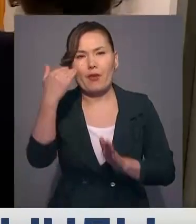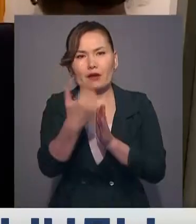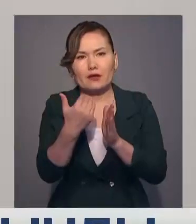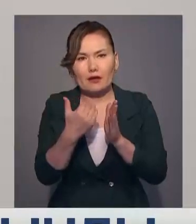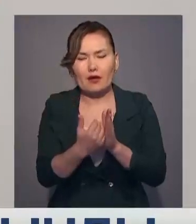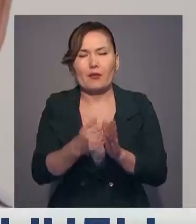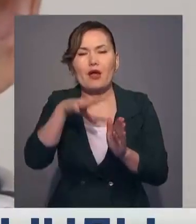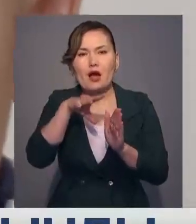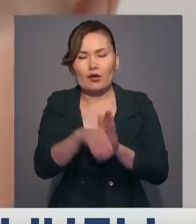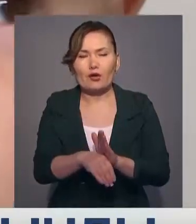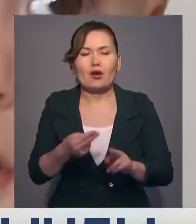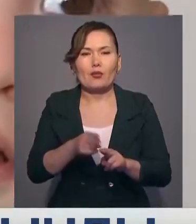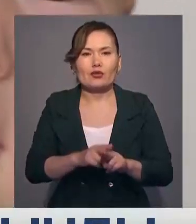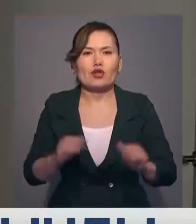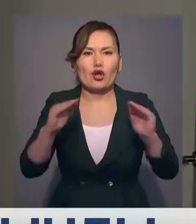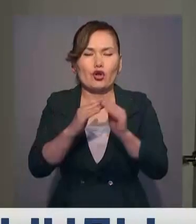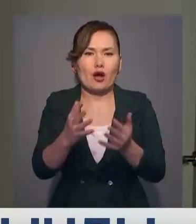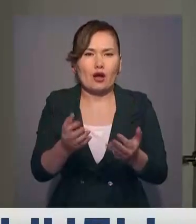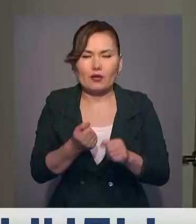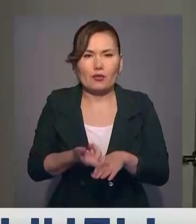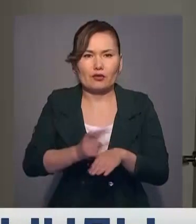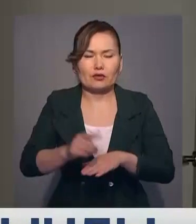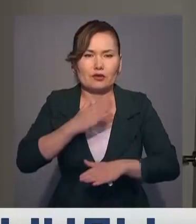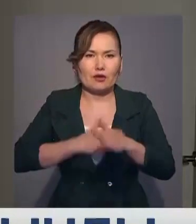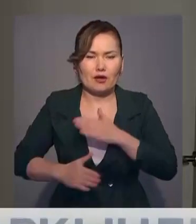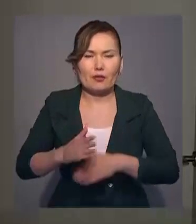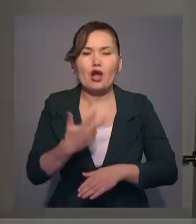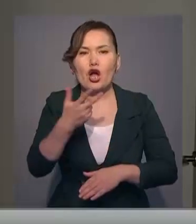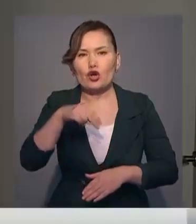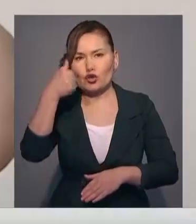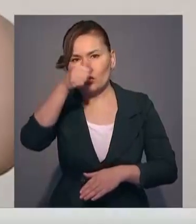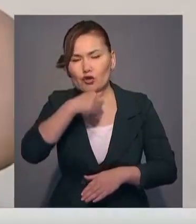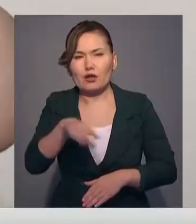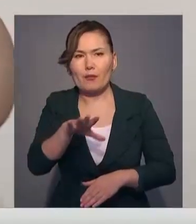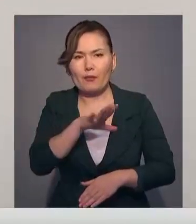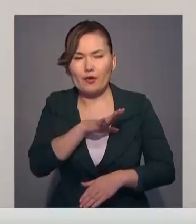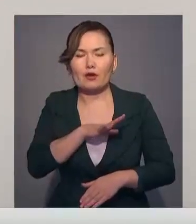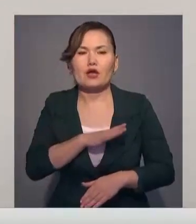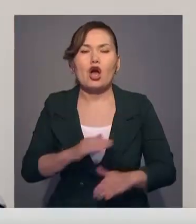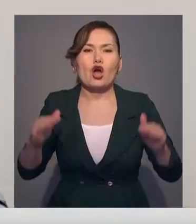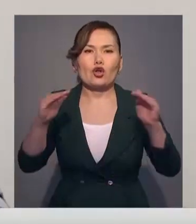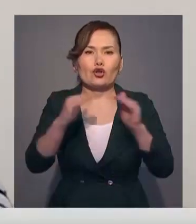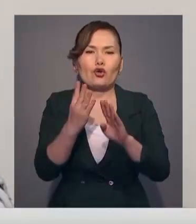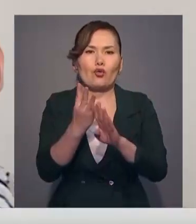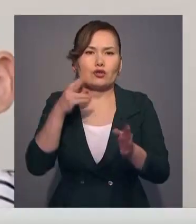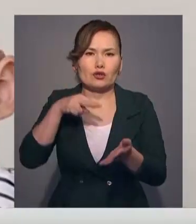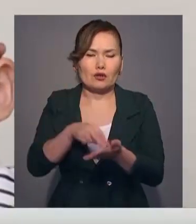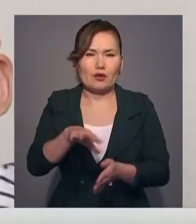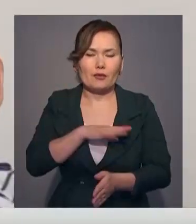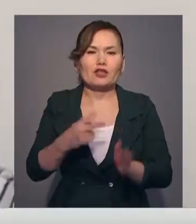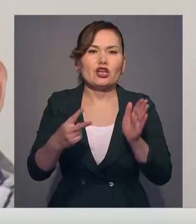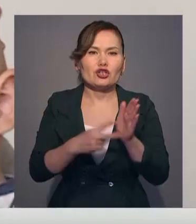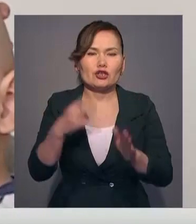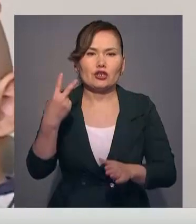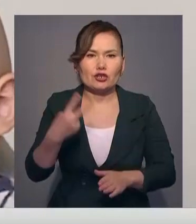тойын тойлауда. 3 жыл болды, жұмыс осы үйдің очередінде тұрғаныма. 7-20-25 бойынша, программа